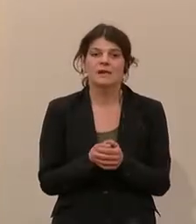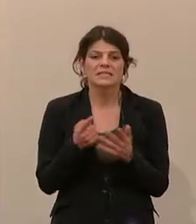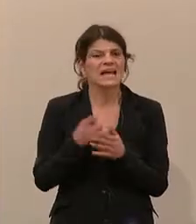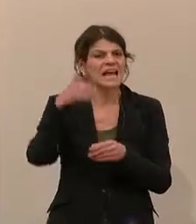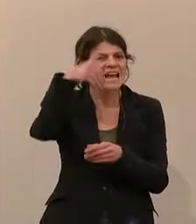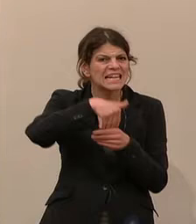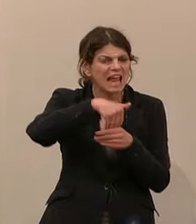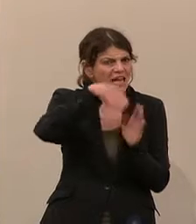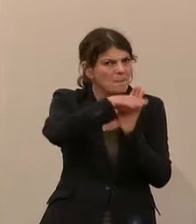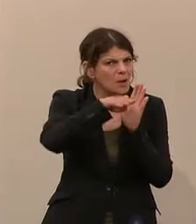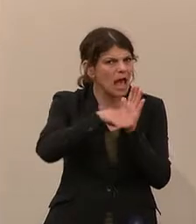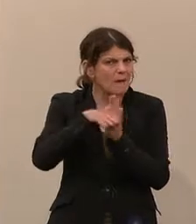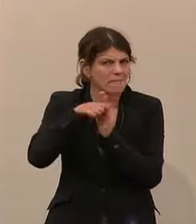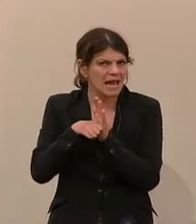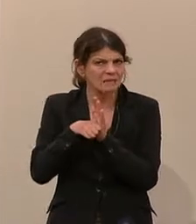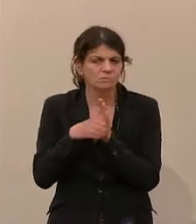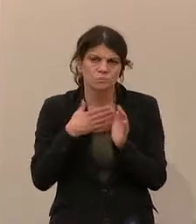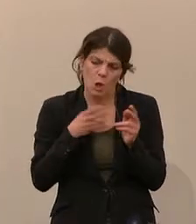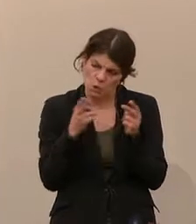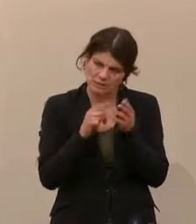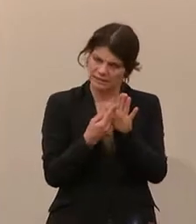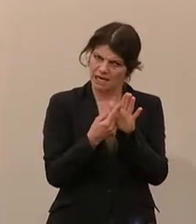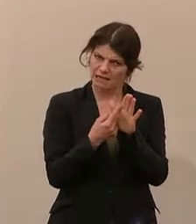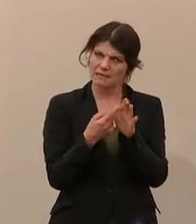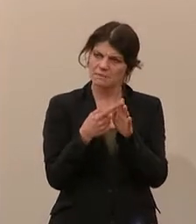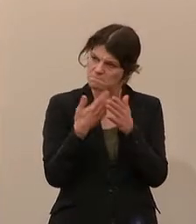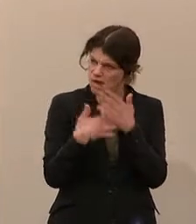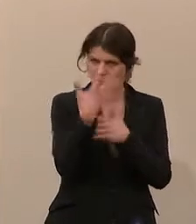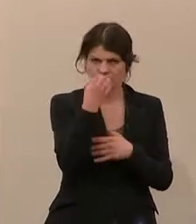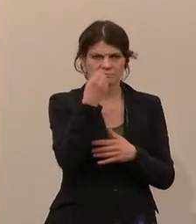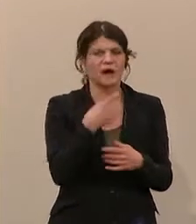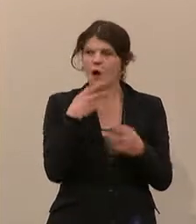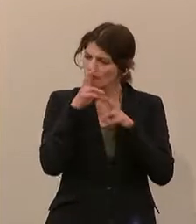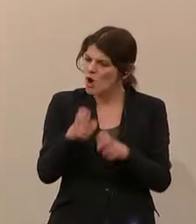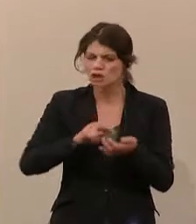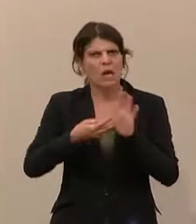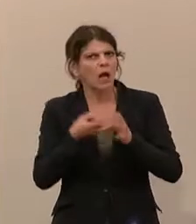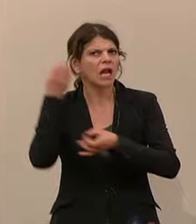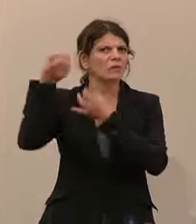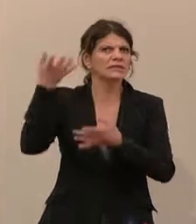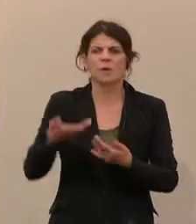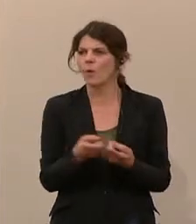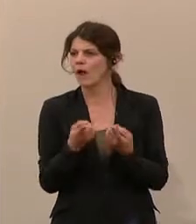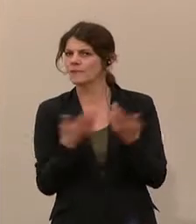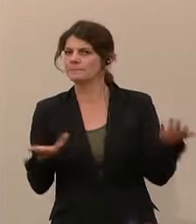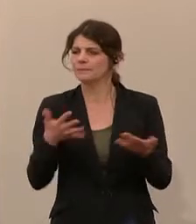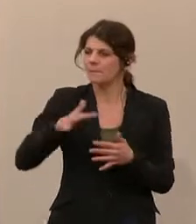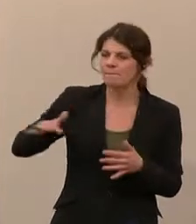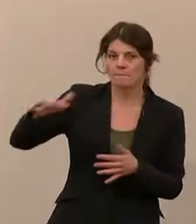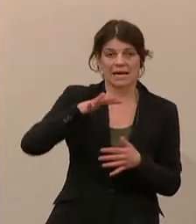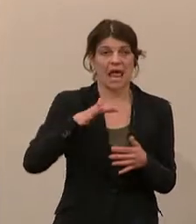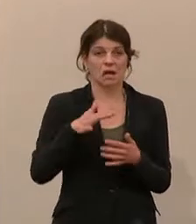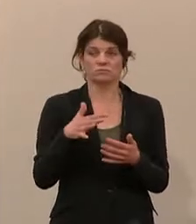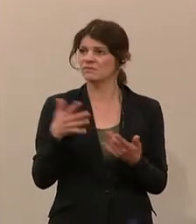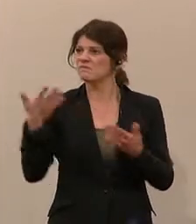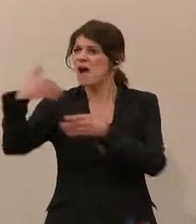inhaltliche Programme eingehen, um ein bisschen das Verständnis, auch weil Forschung, Technologie, Innovation ist immer so ein Bereich, der